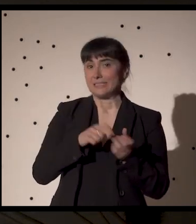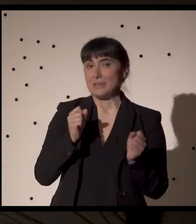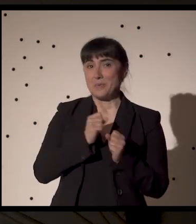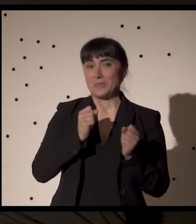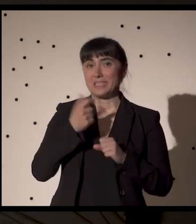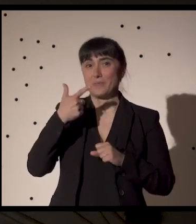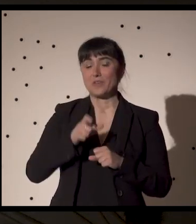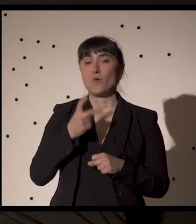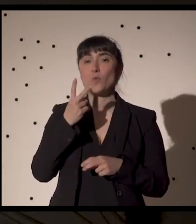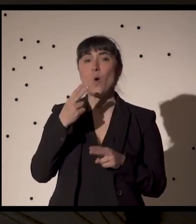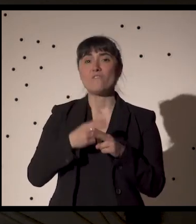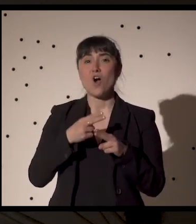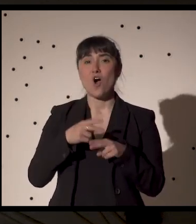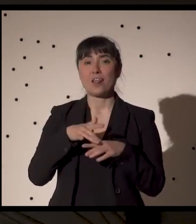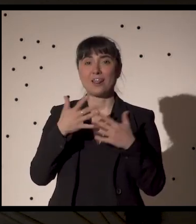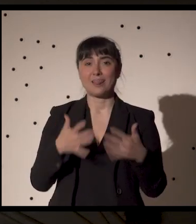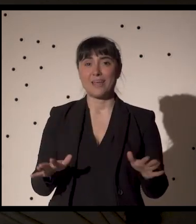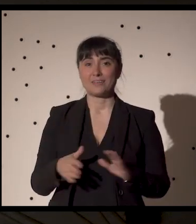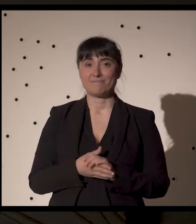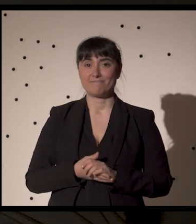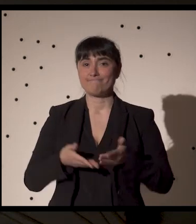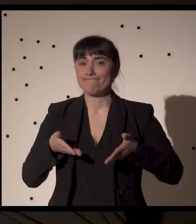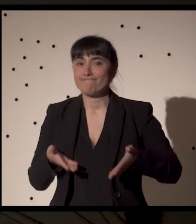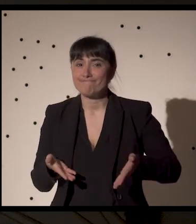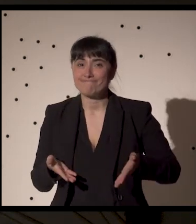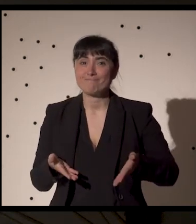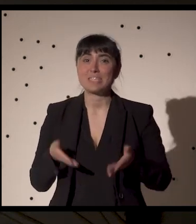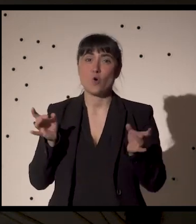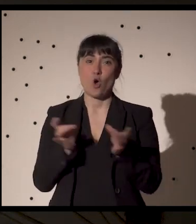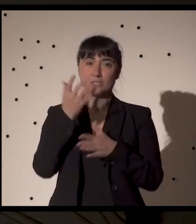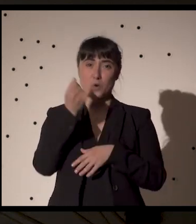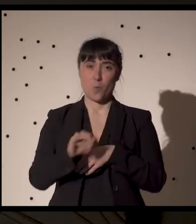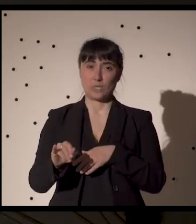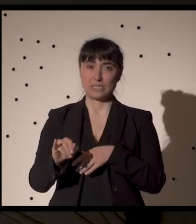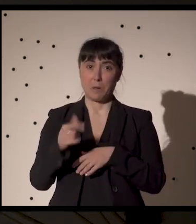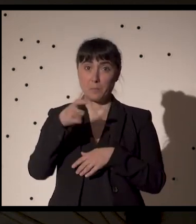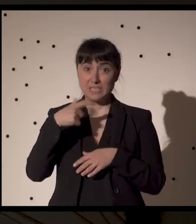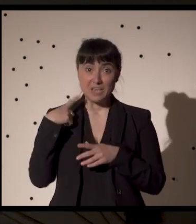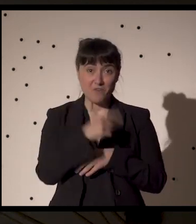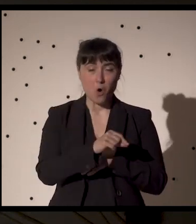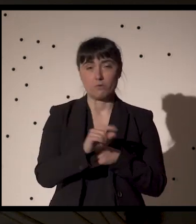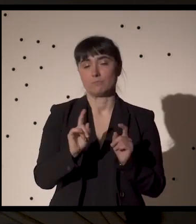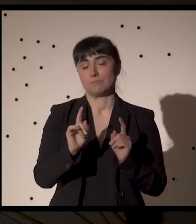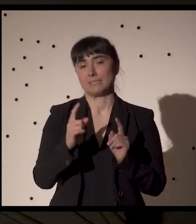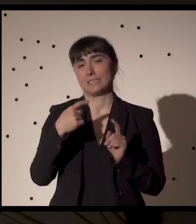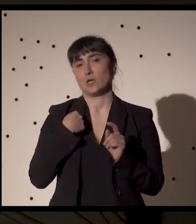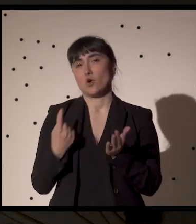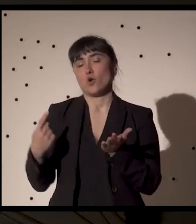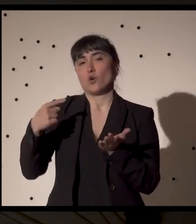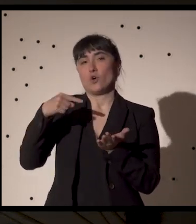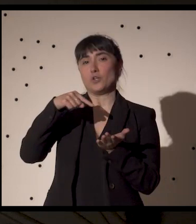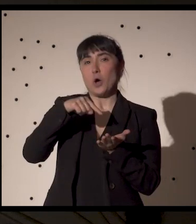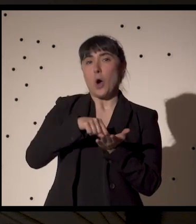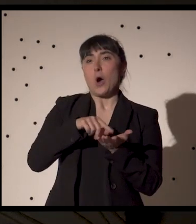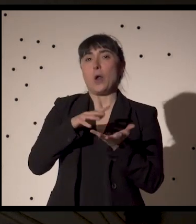per me questa è l'ultima occasione non perché me ne vada Ma perché tornerò in altro con altri